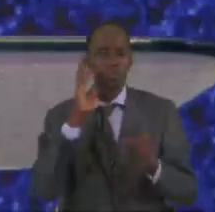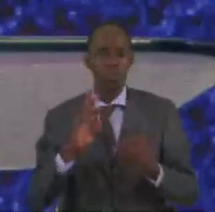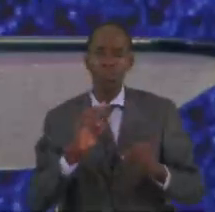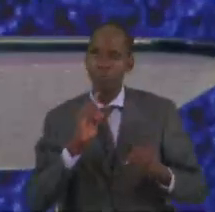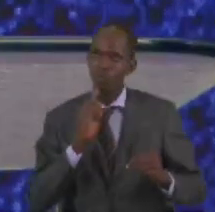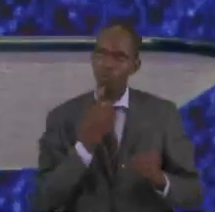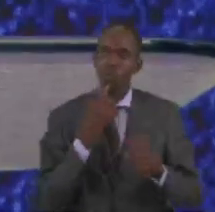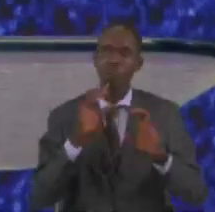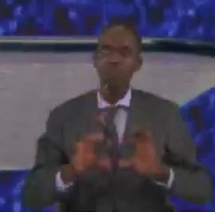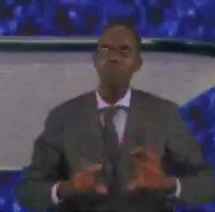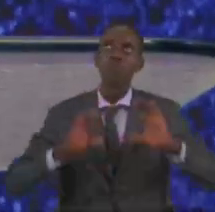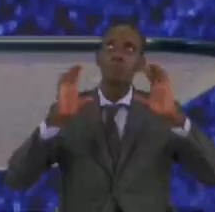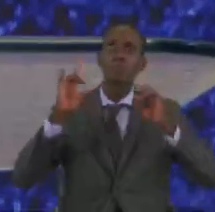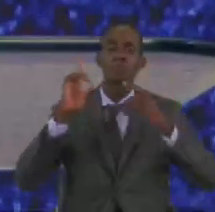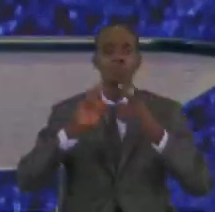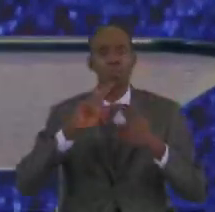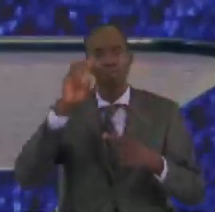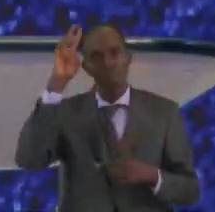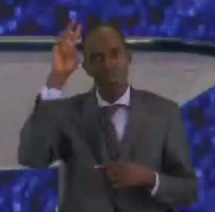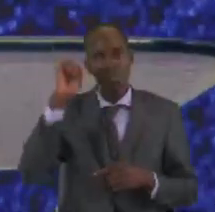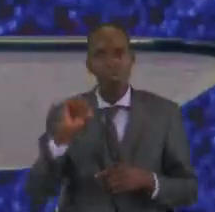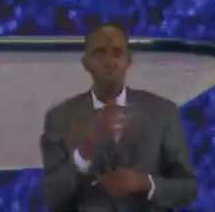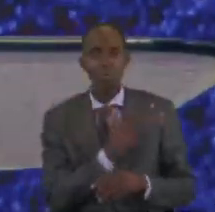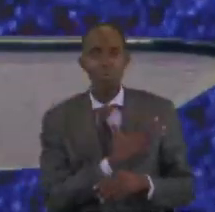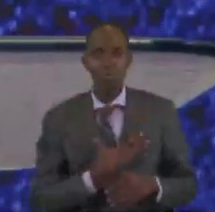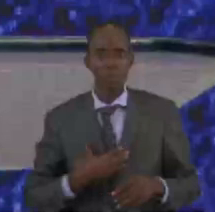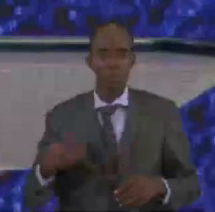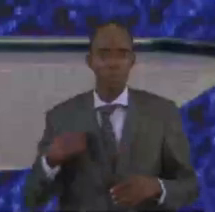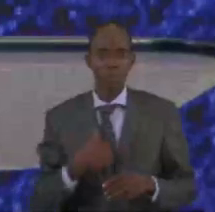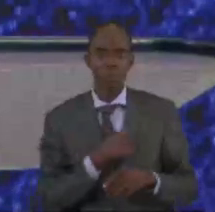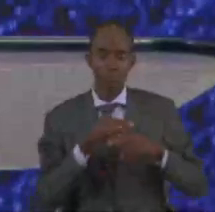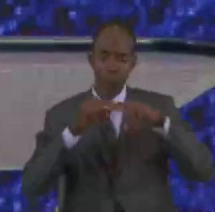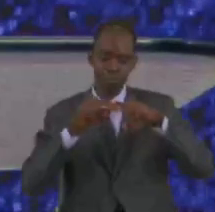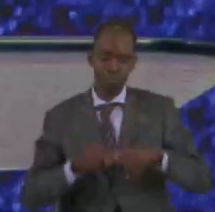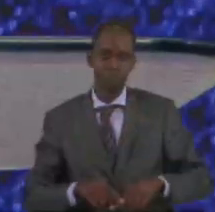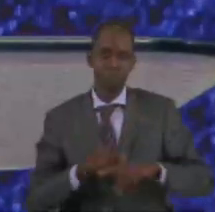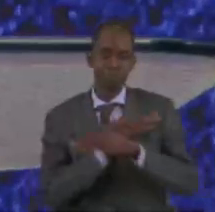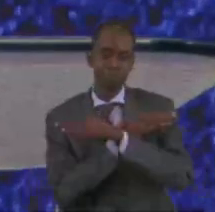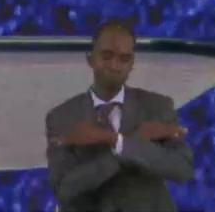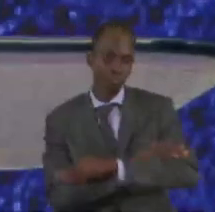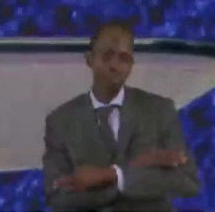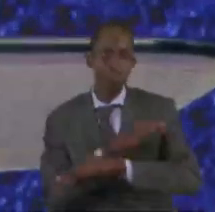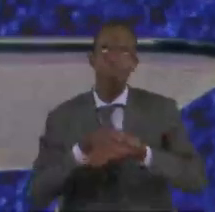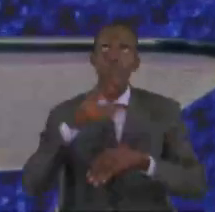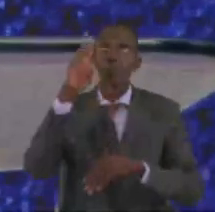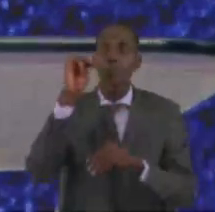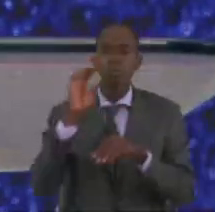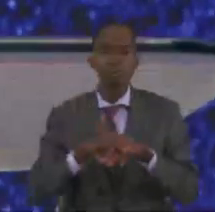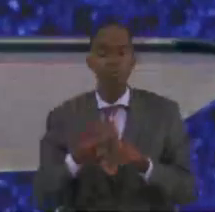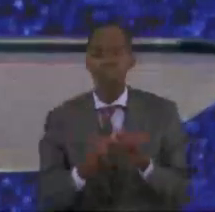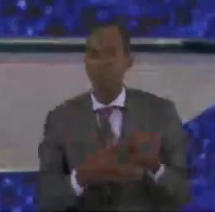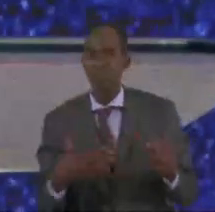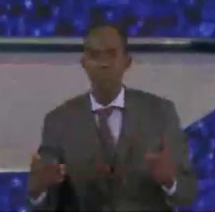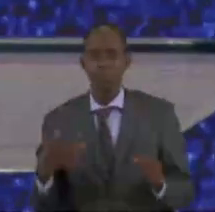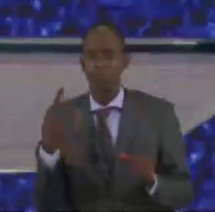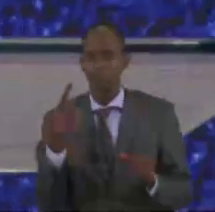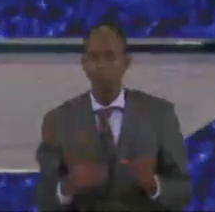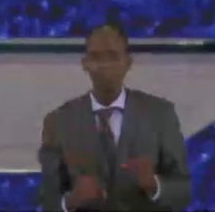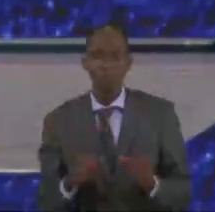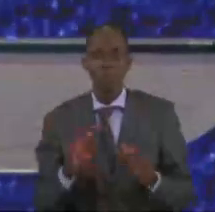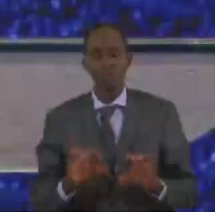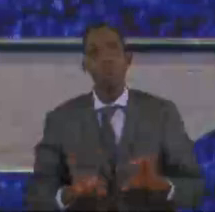à lui seul, nous nous engageons à lui seul, nous nous consacrons à lui seul, nous nous appuyons sur lui seul en toutes